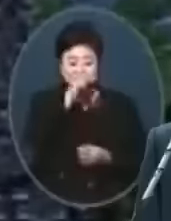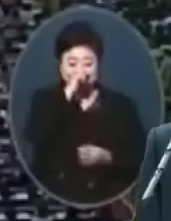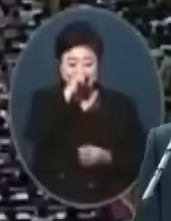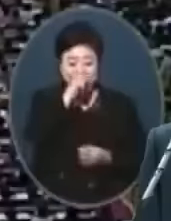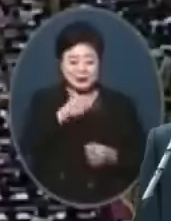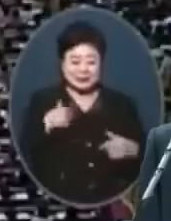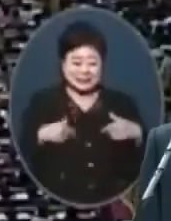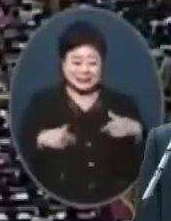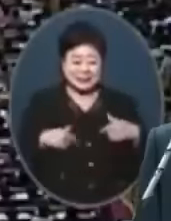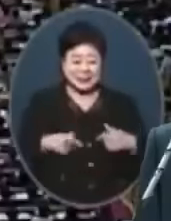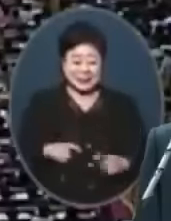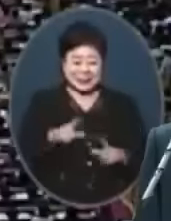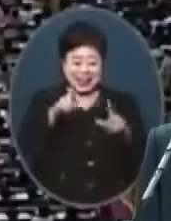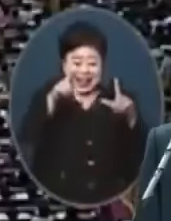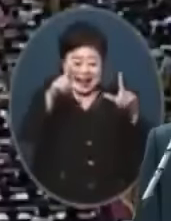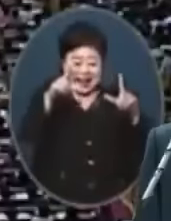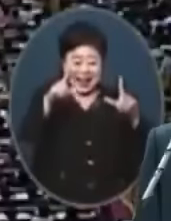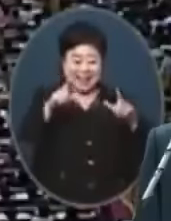즐거운 날로